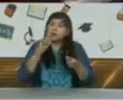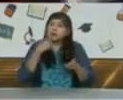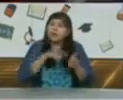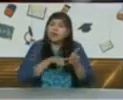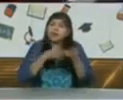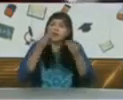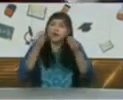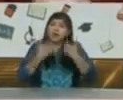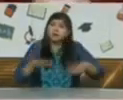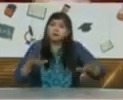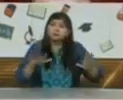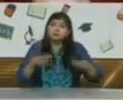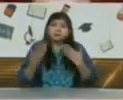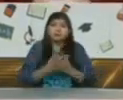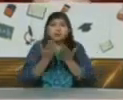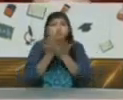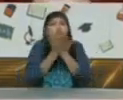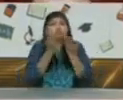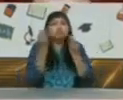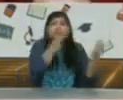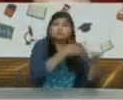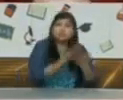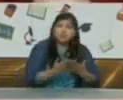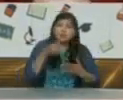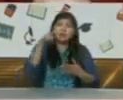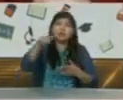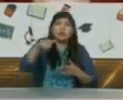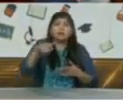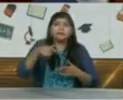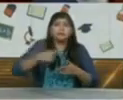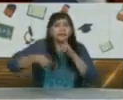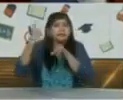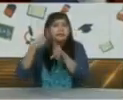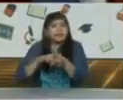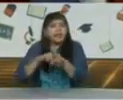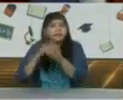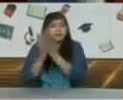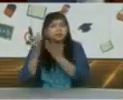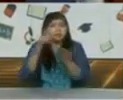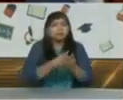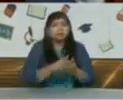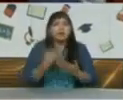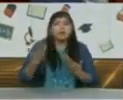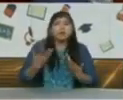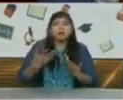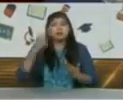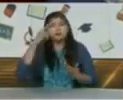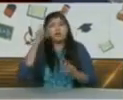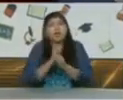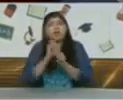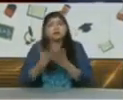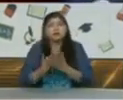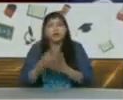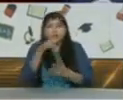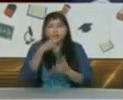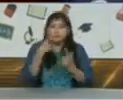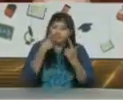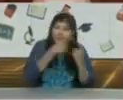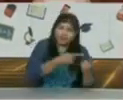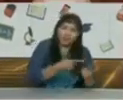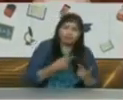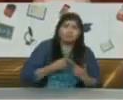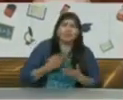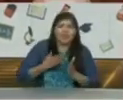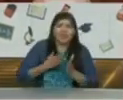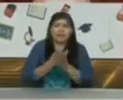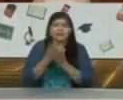हो। मेरी जगह आप होते तो क्या करते? आपका मार्गदर्शन हमें दिशा देगा। धन्यवाद।